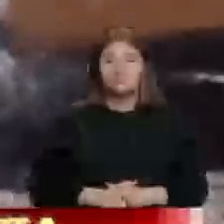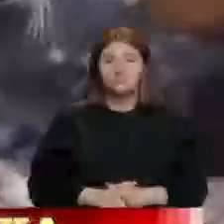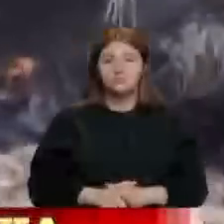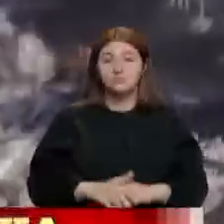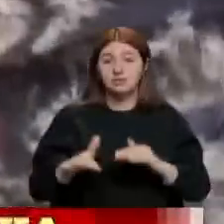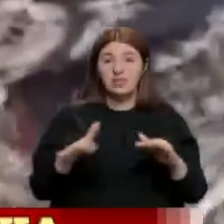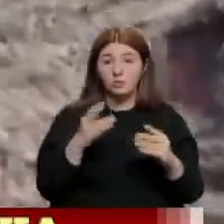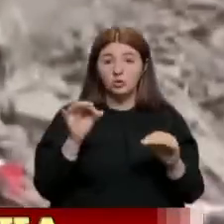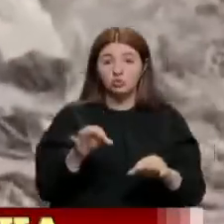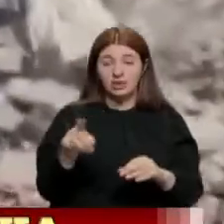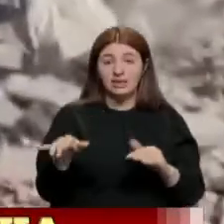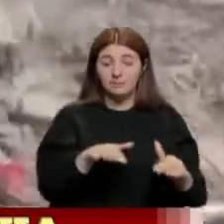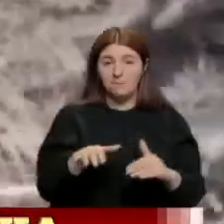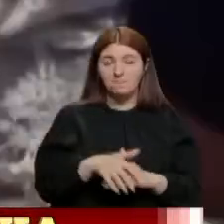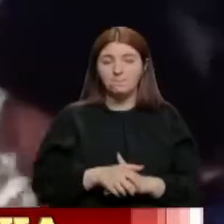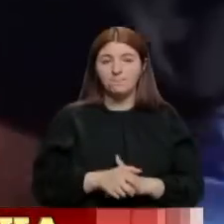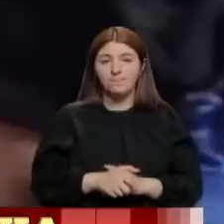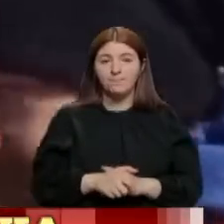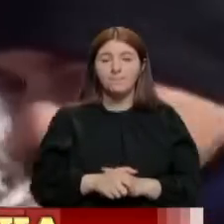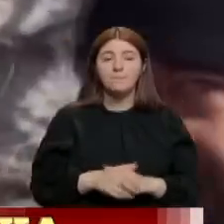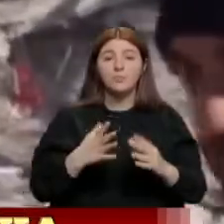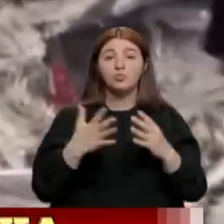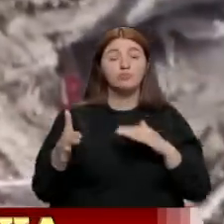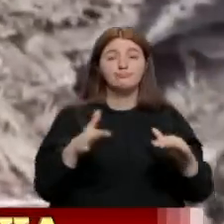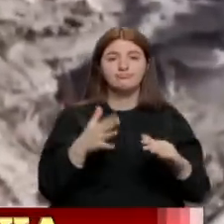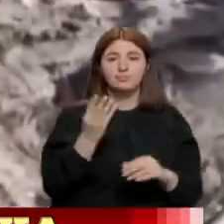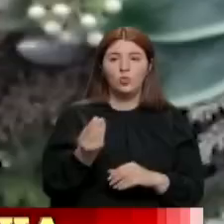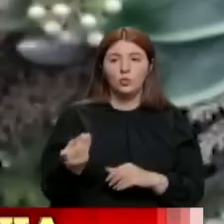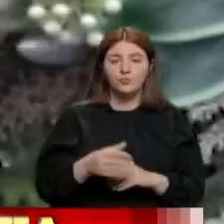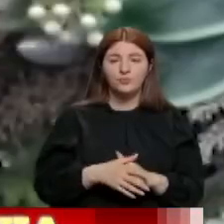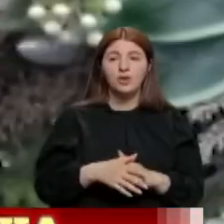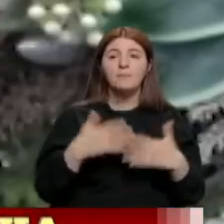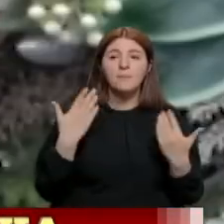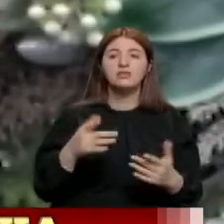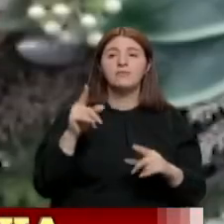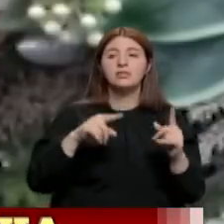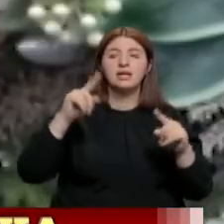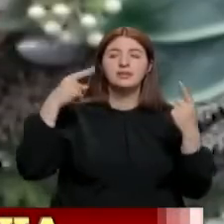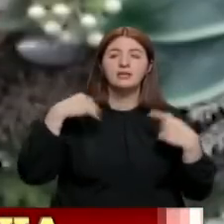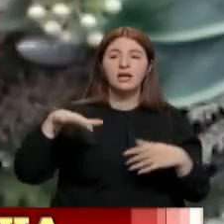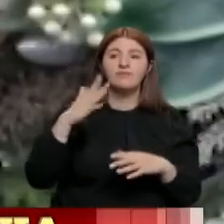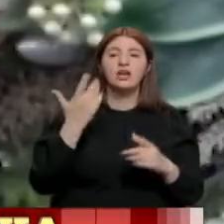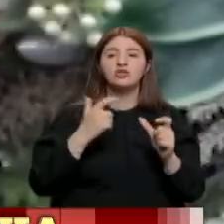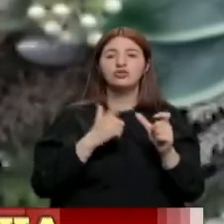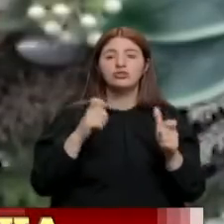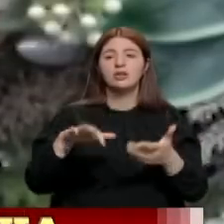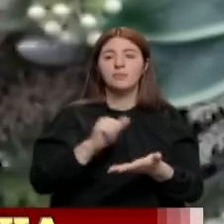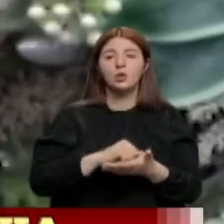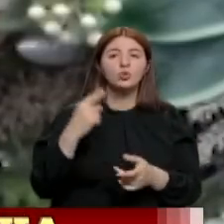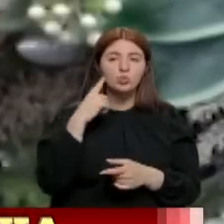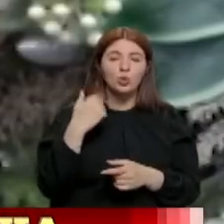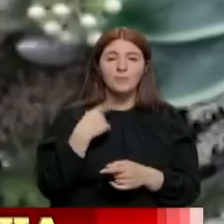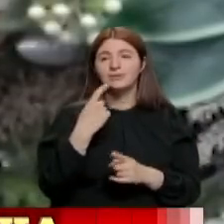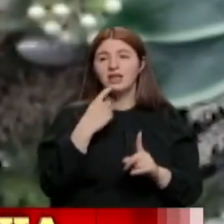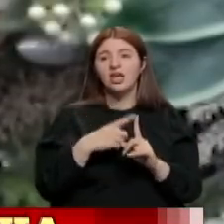Deprem oluyor şu anda, deprem oluyor. Büyük bir sarsıntı yaşadık. Maalesef bazı yetkililerden veya sosyal medyadan duyuyorum.